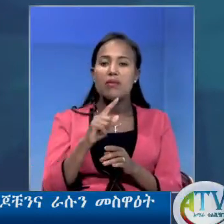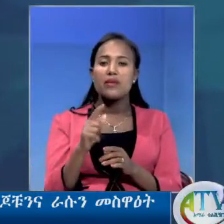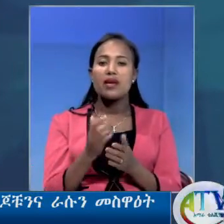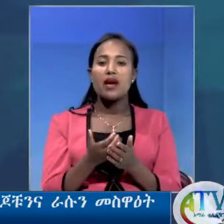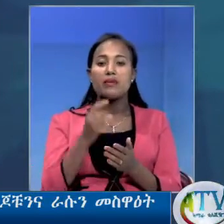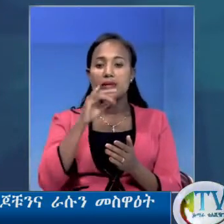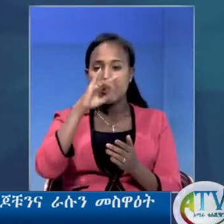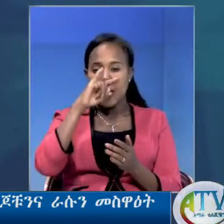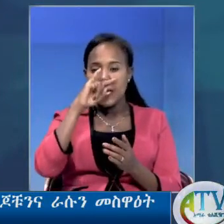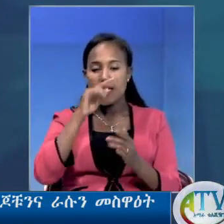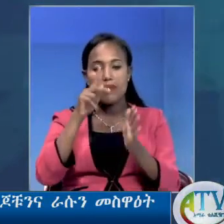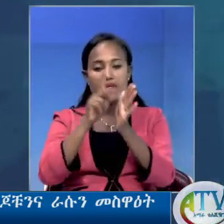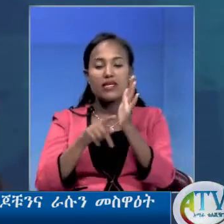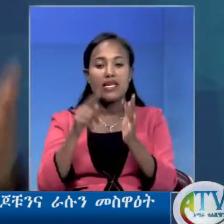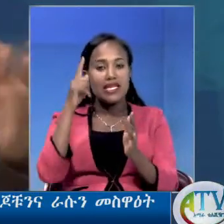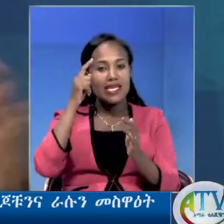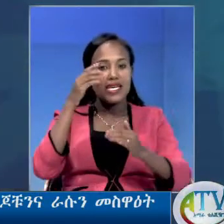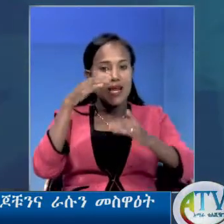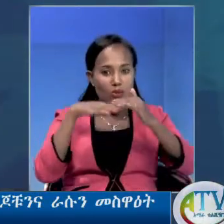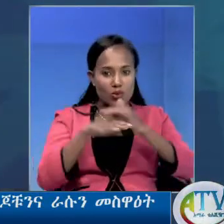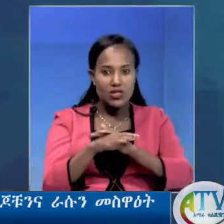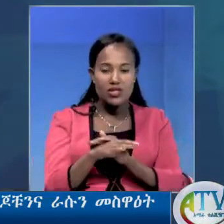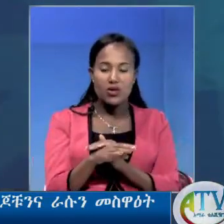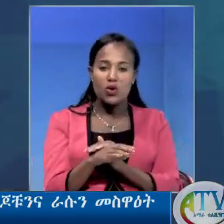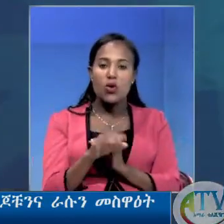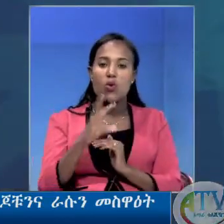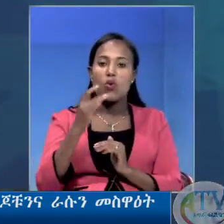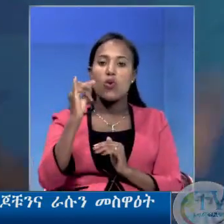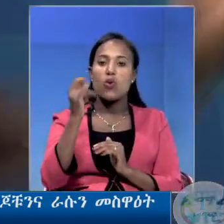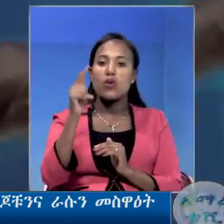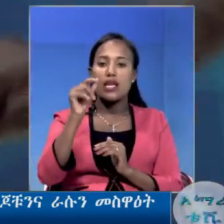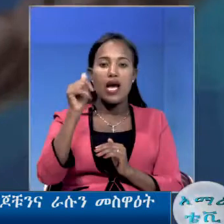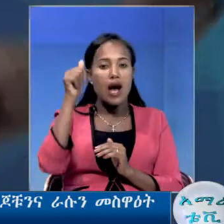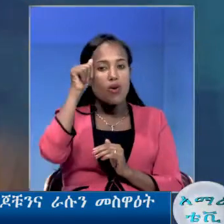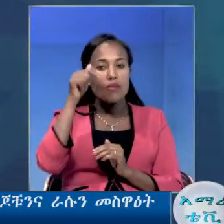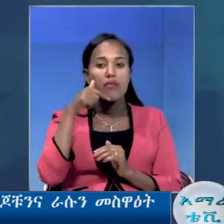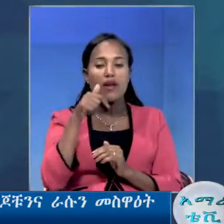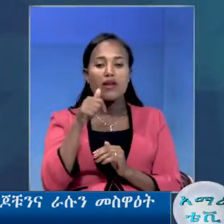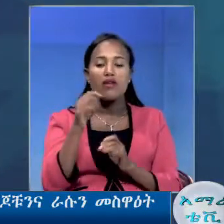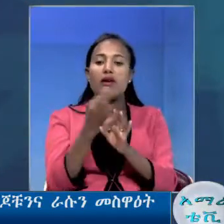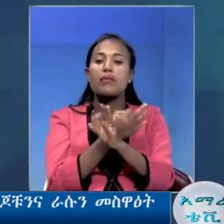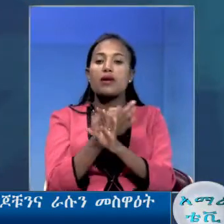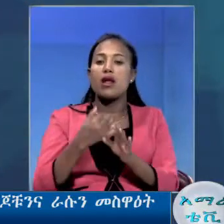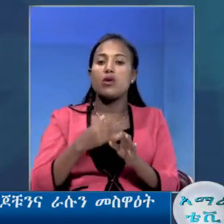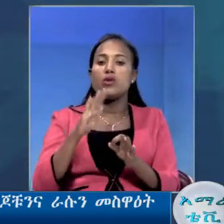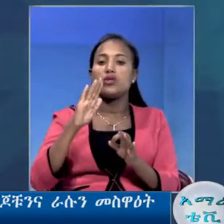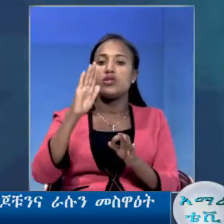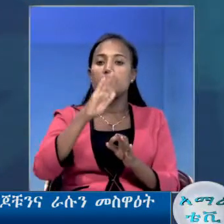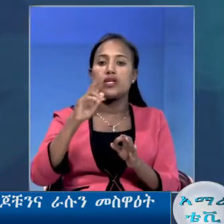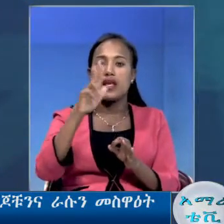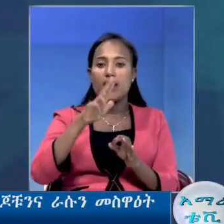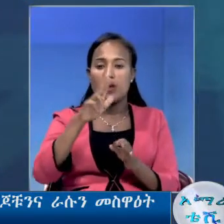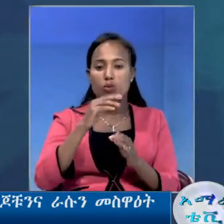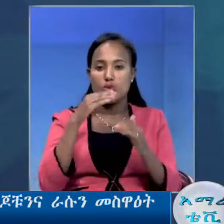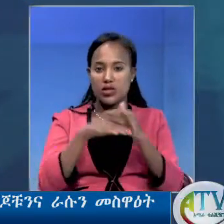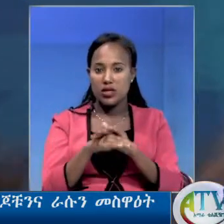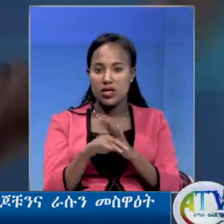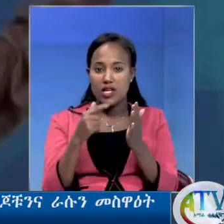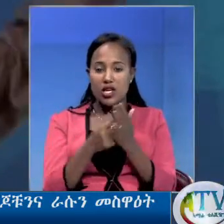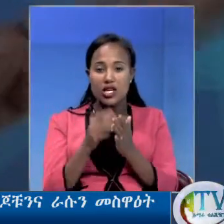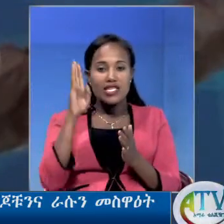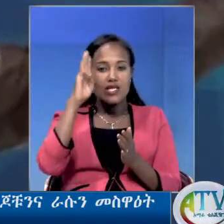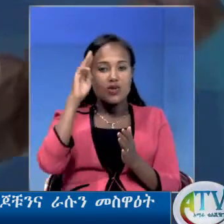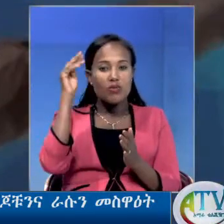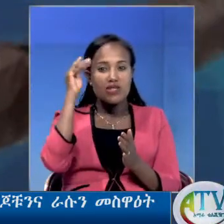ህፃን ልጅ ሊያስገድል ትግራይ ውስጥ ኮሎኔል አወል የሚባል እዚህ ከነ ልጁ ፋብሪካ አለው ሽሬ ውስጥ እነ ስዩም